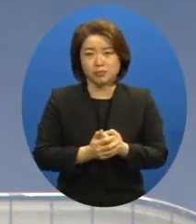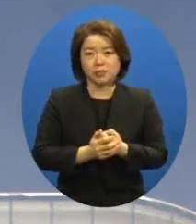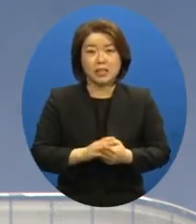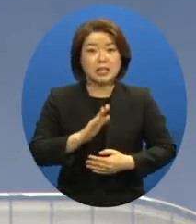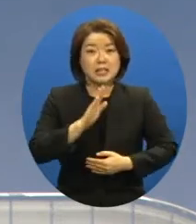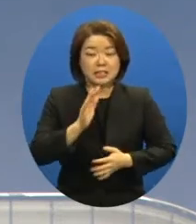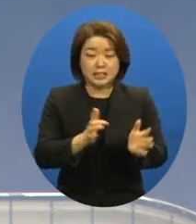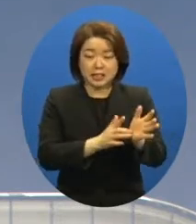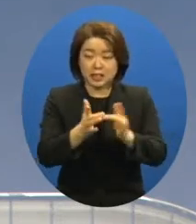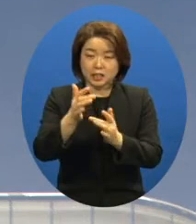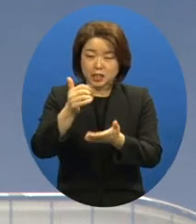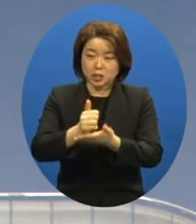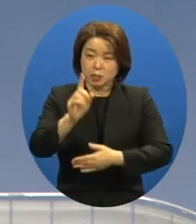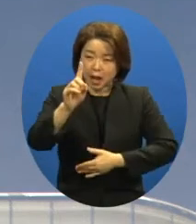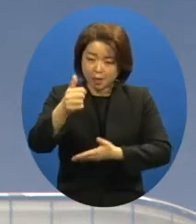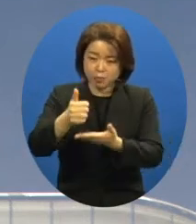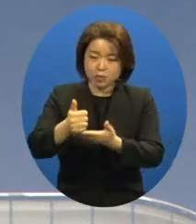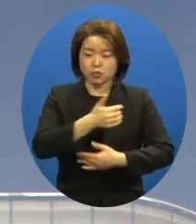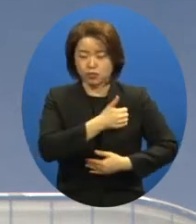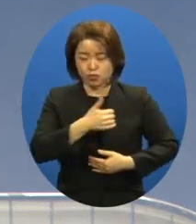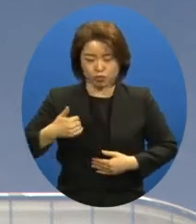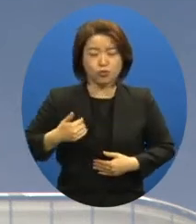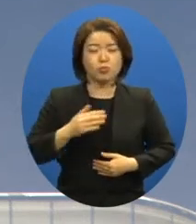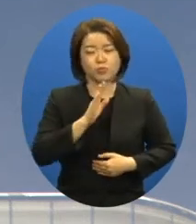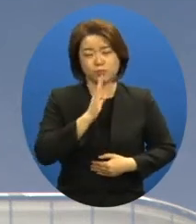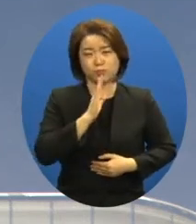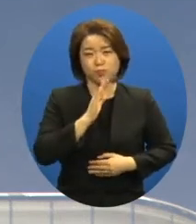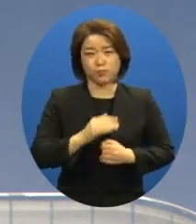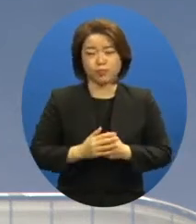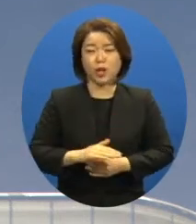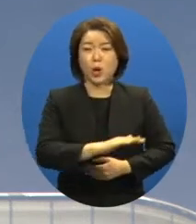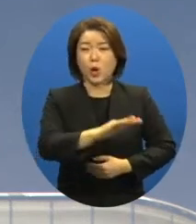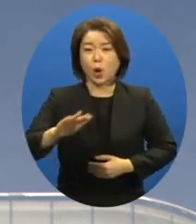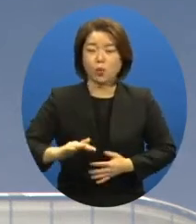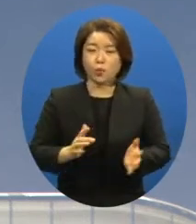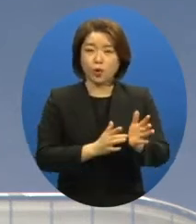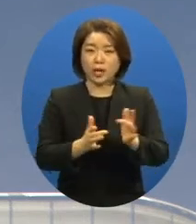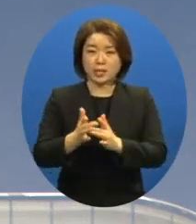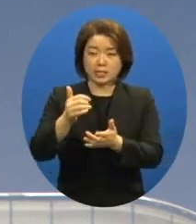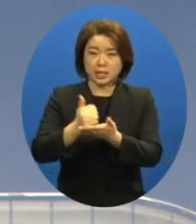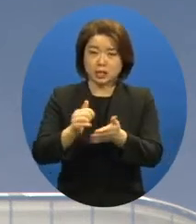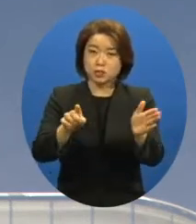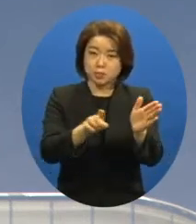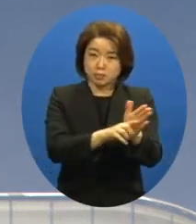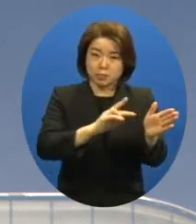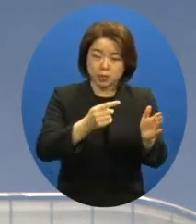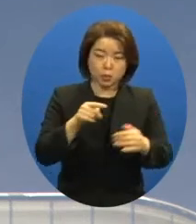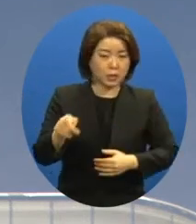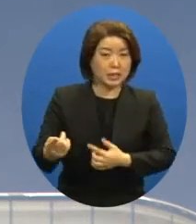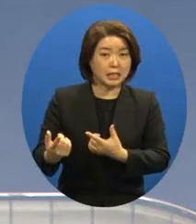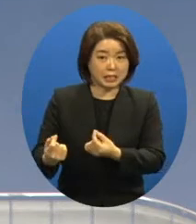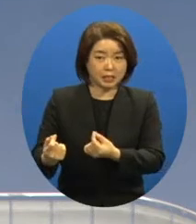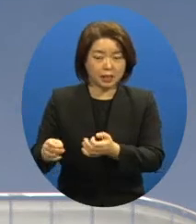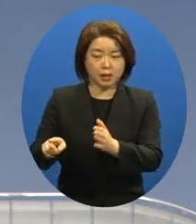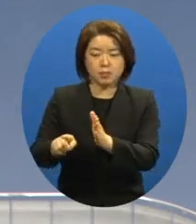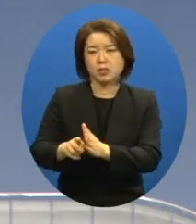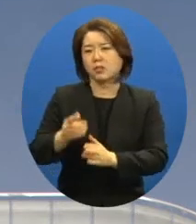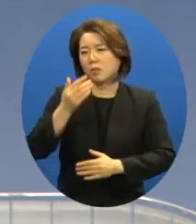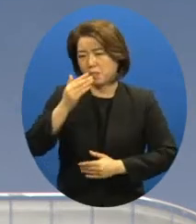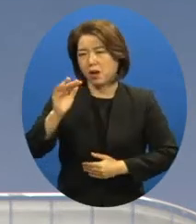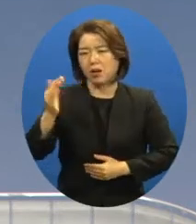진짜 예수님 한 분이면 충분한 거예요. 우리가 예수님을 믿어도 정말 이렇게 믿을 수 있어야 하는